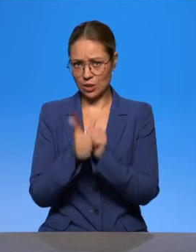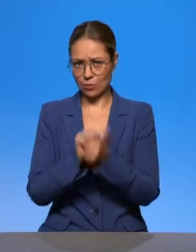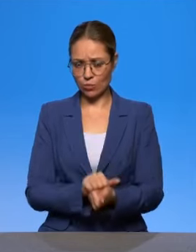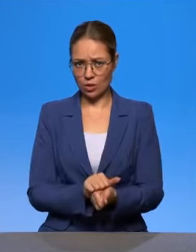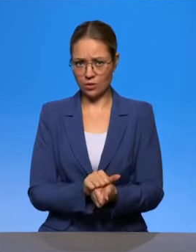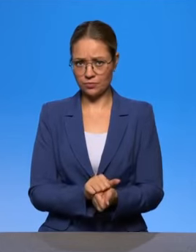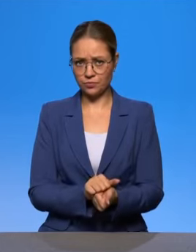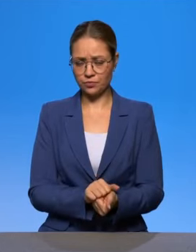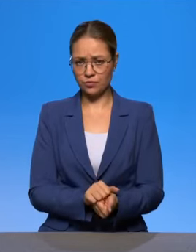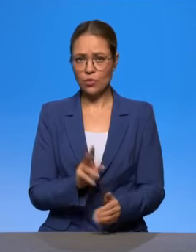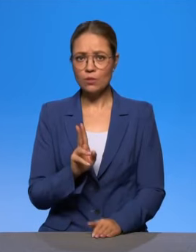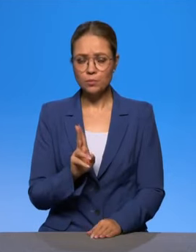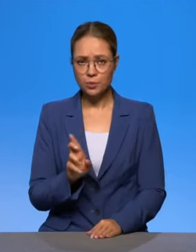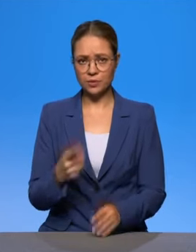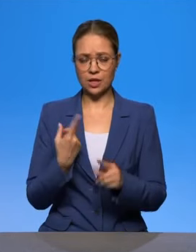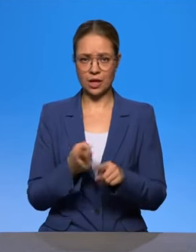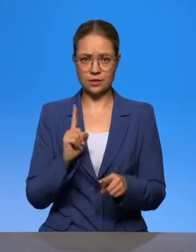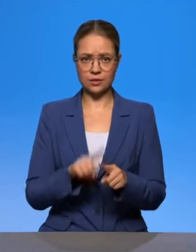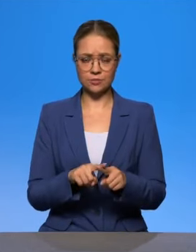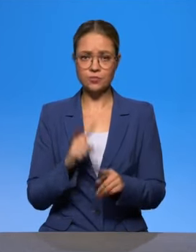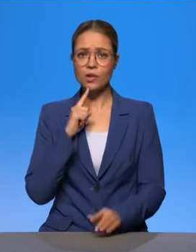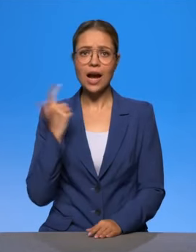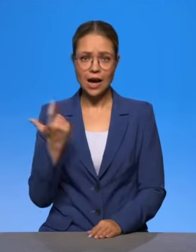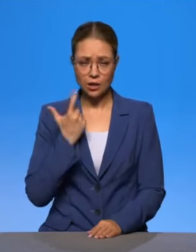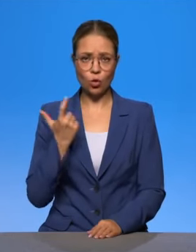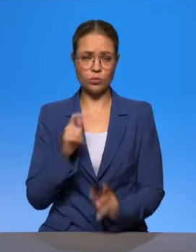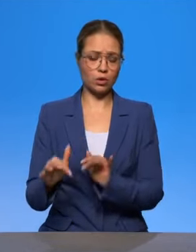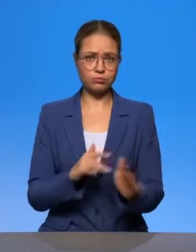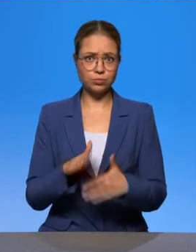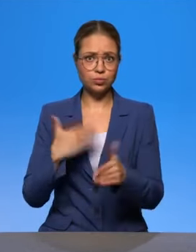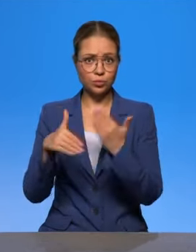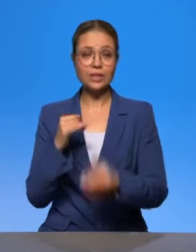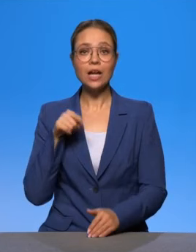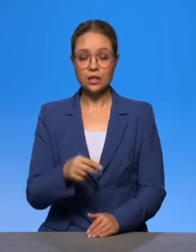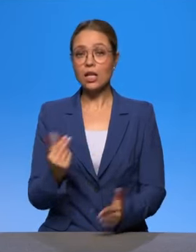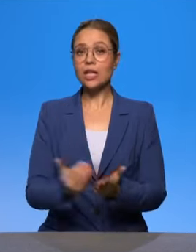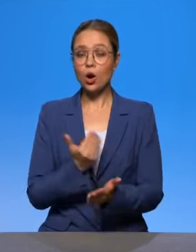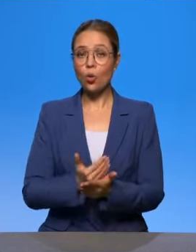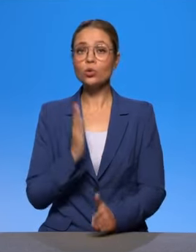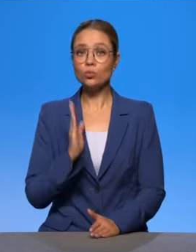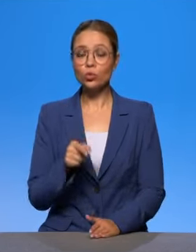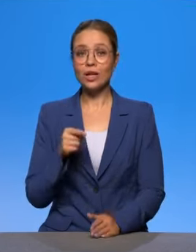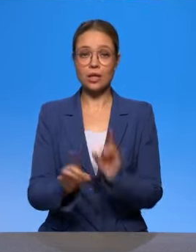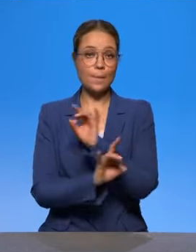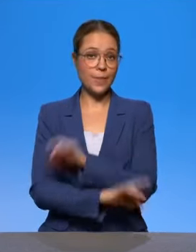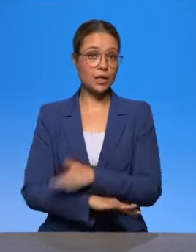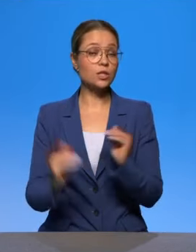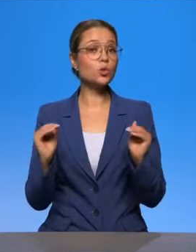чтобы задвигалась вот эта вот экономика, часть, и тогда будут доходы, тогда упадет бедность, тогда